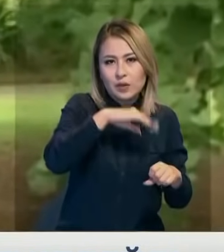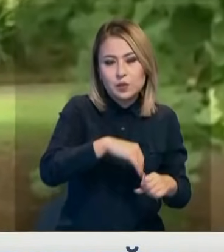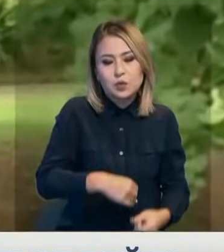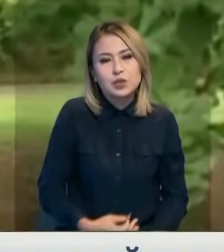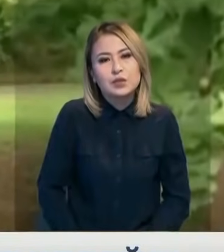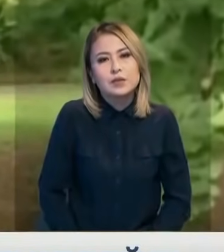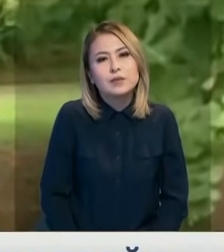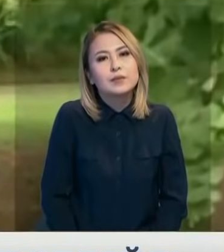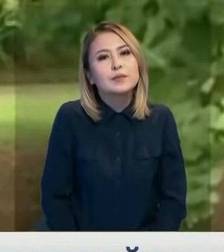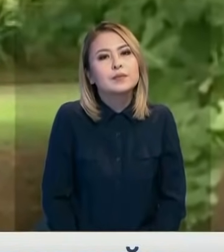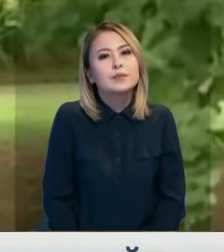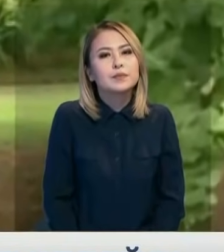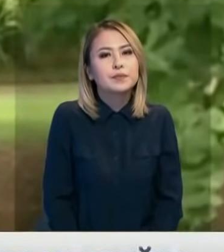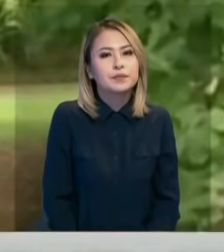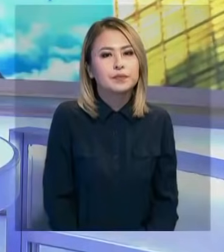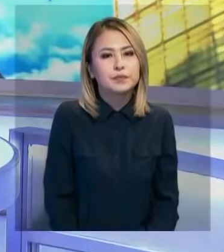қолғаламыз.